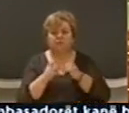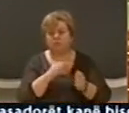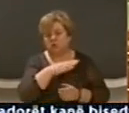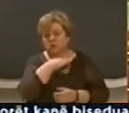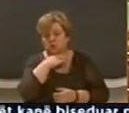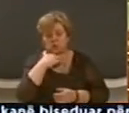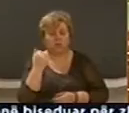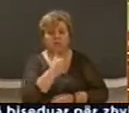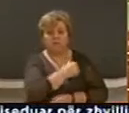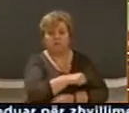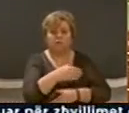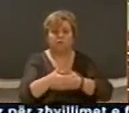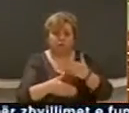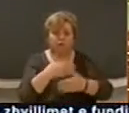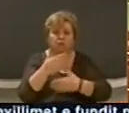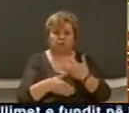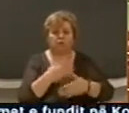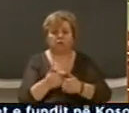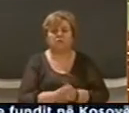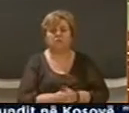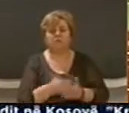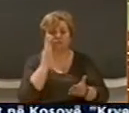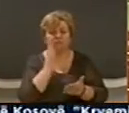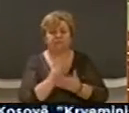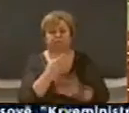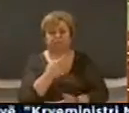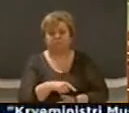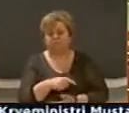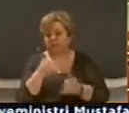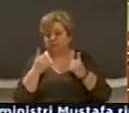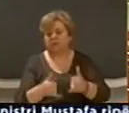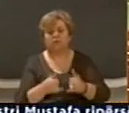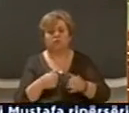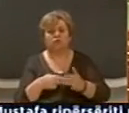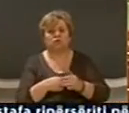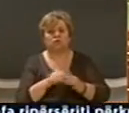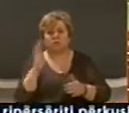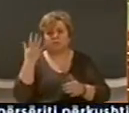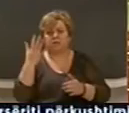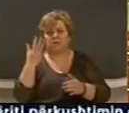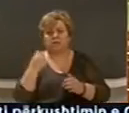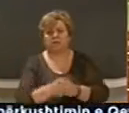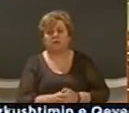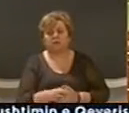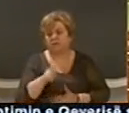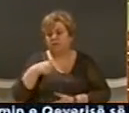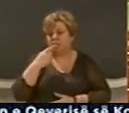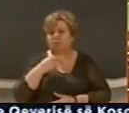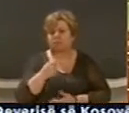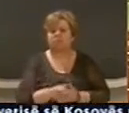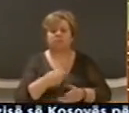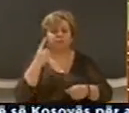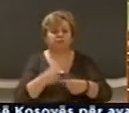shumë vite pas luftës, por që fatkeqësisht sot në vitin 2015 flasim pikrisht